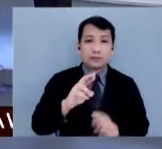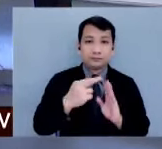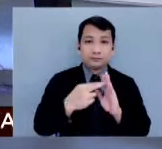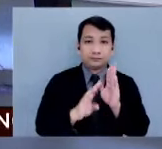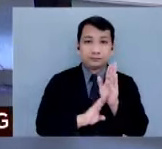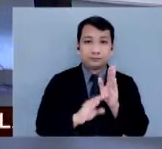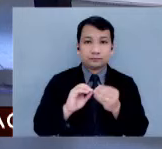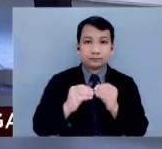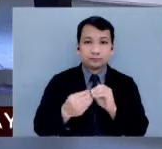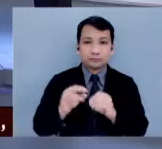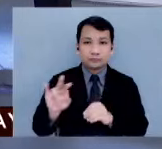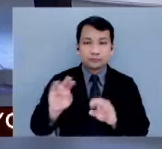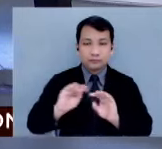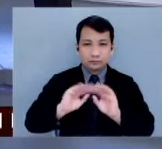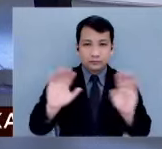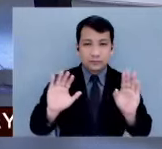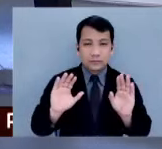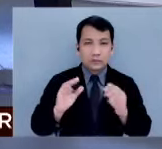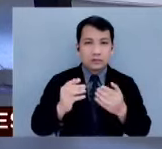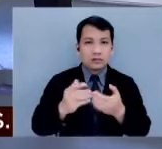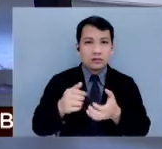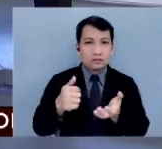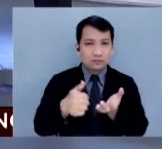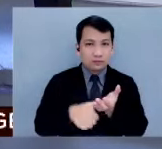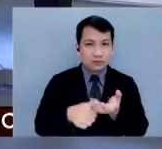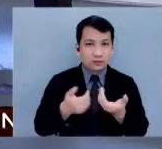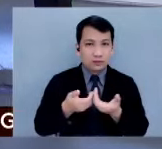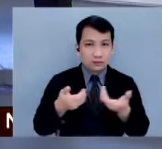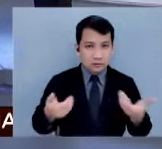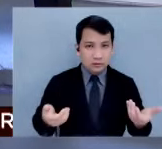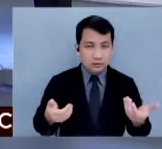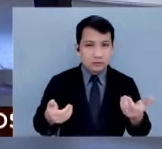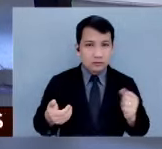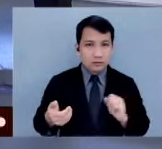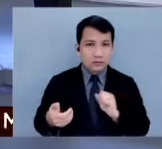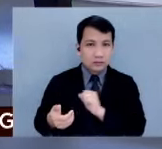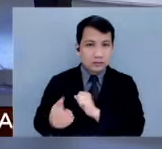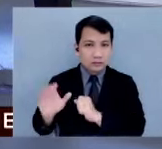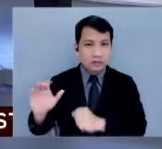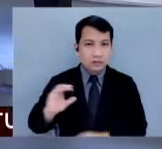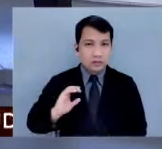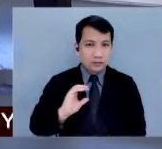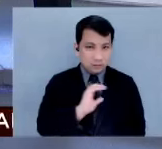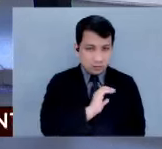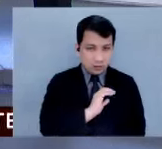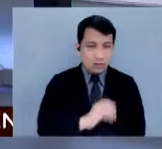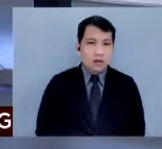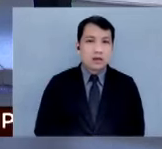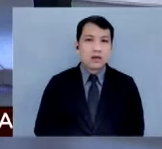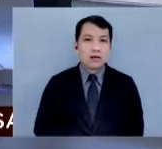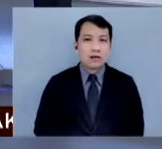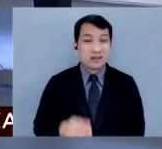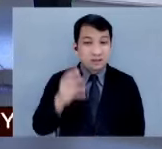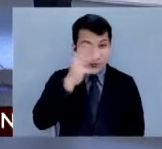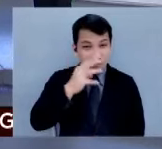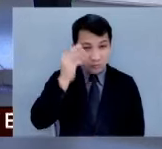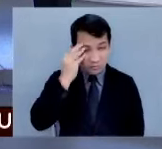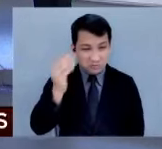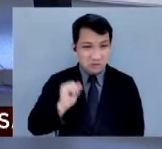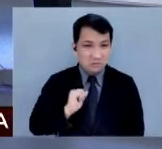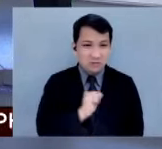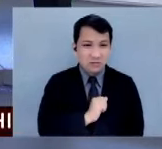klaro pong nilagay na voting separately ang Kongreso at ang Senado. Ang pangamba kasi ng mga senador ay